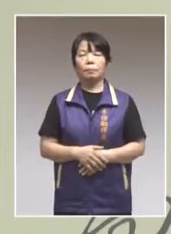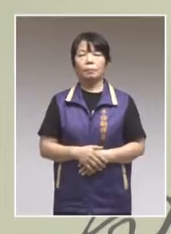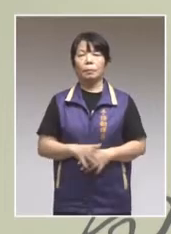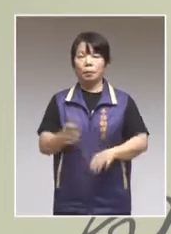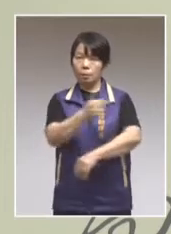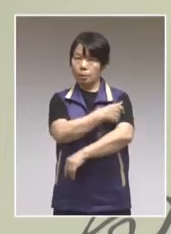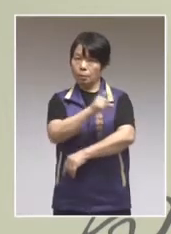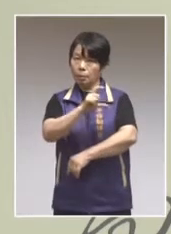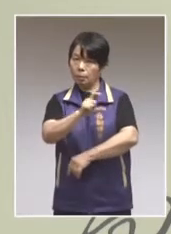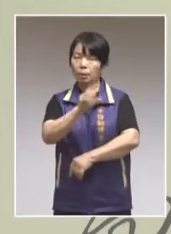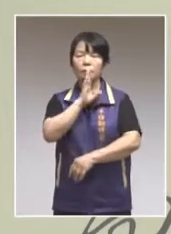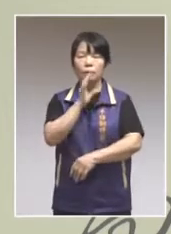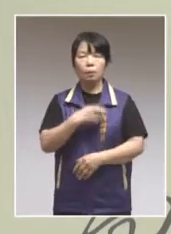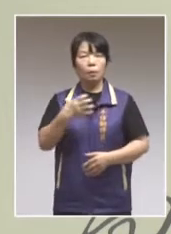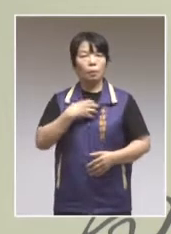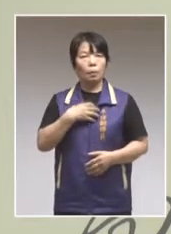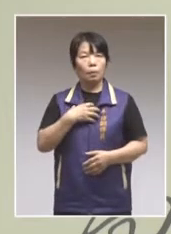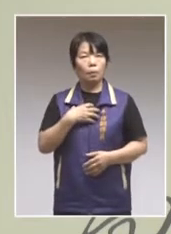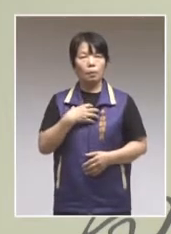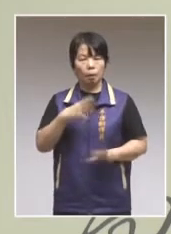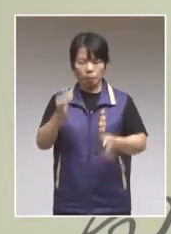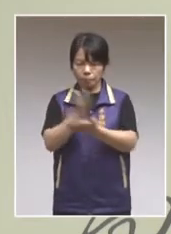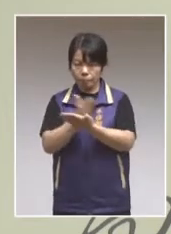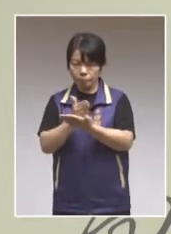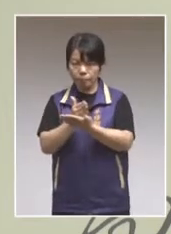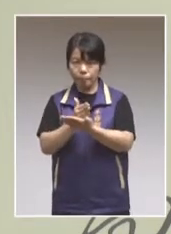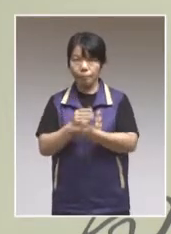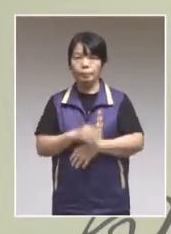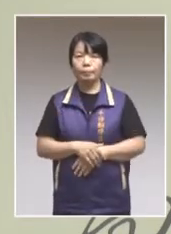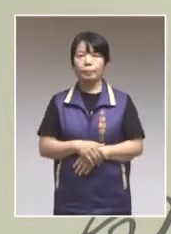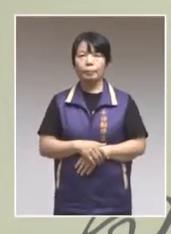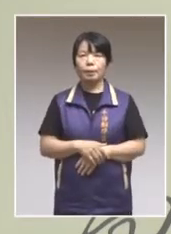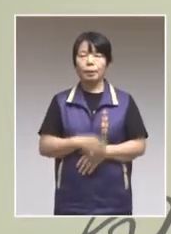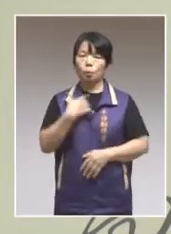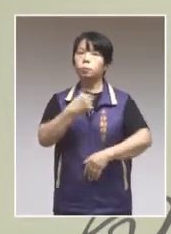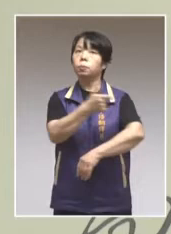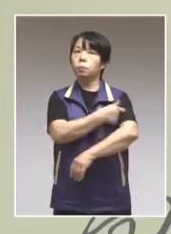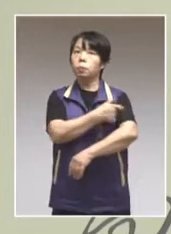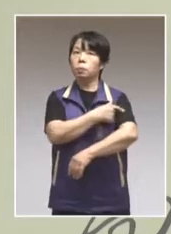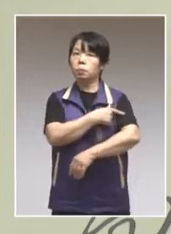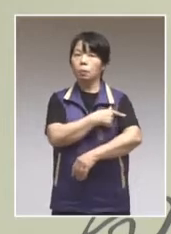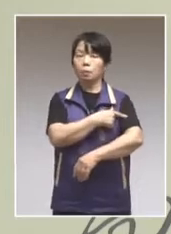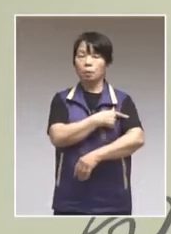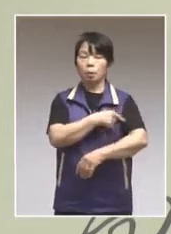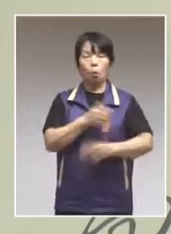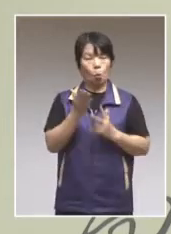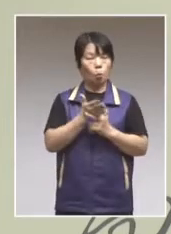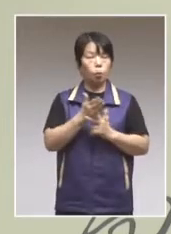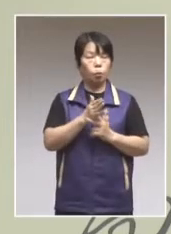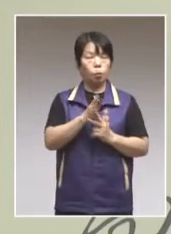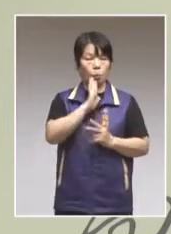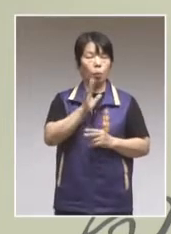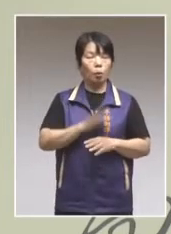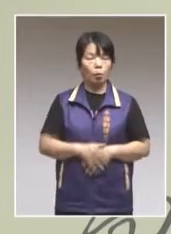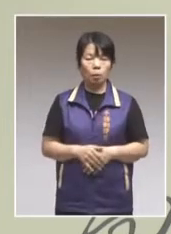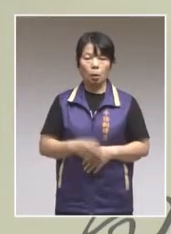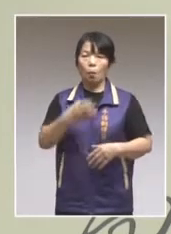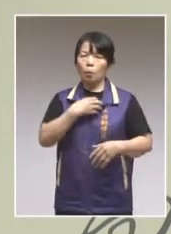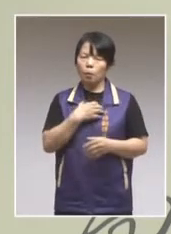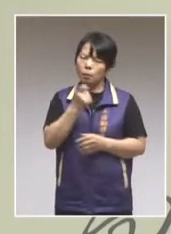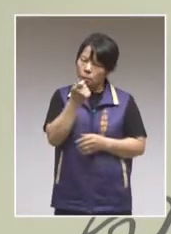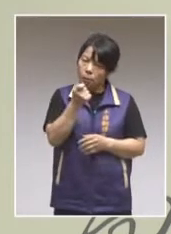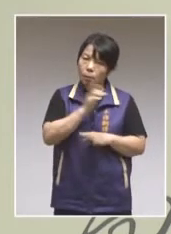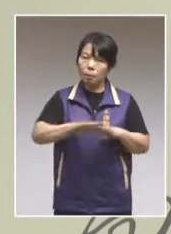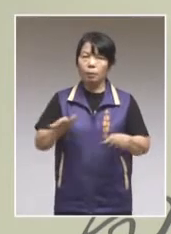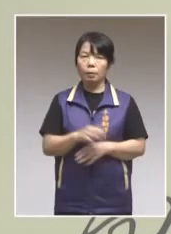们是一个所谓的风险利益评估哦，打疫苗难免有一些些微的一些风险，就是所谓